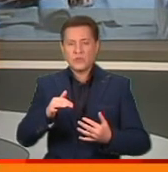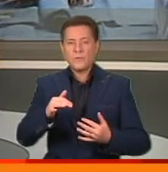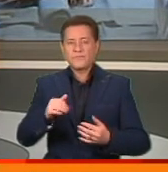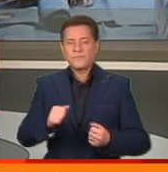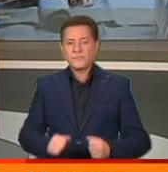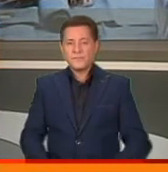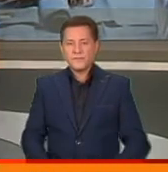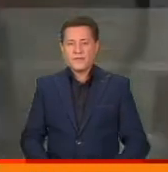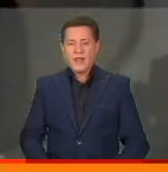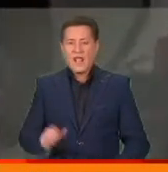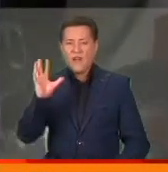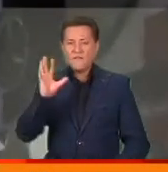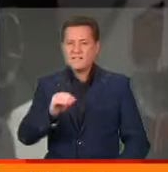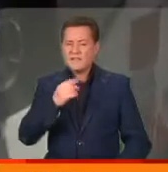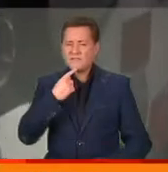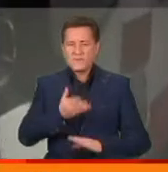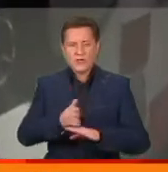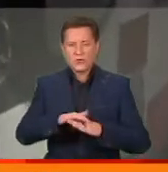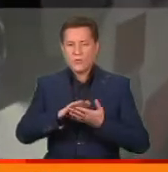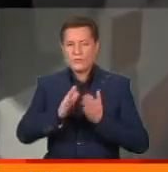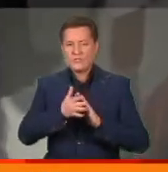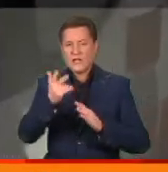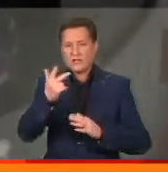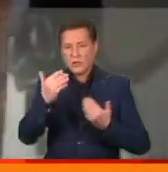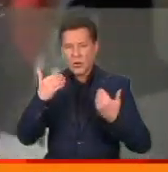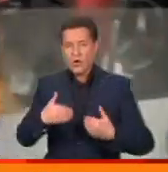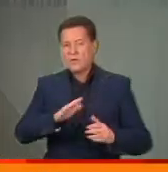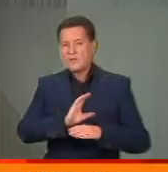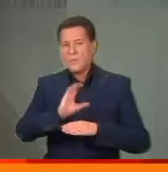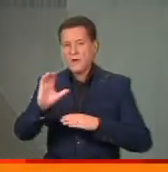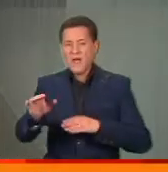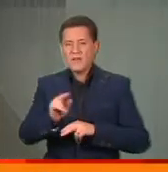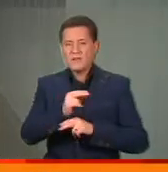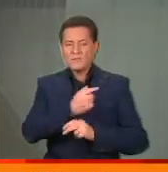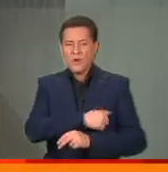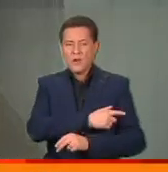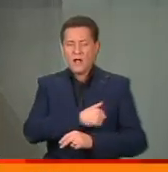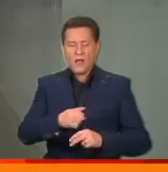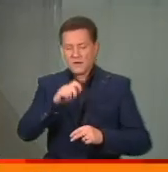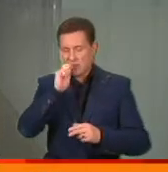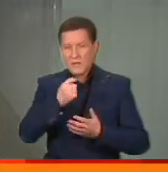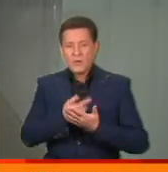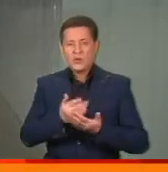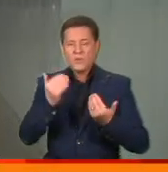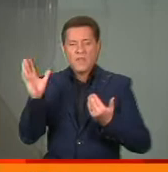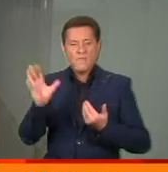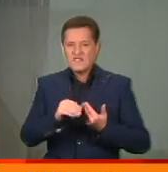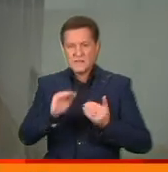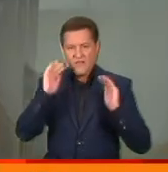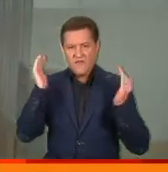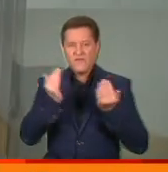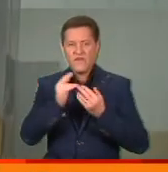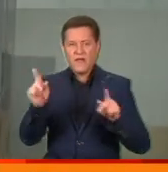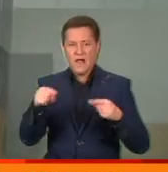та Попасної. Усі в тяжкому стані. Трьох доправили до лікарні непритомними. Нині всі в реанімації.